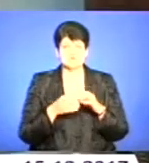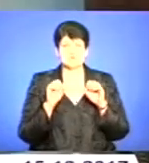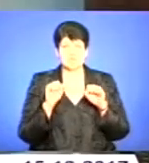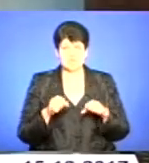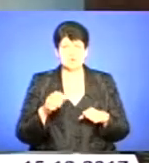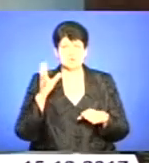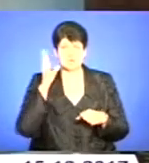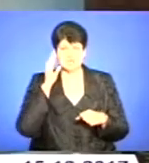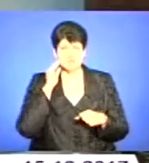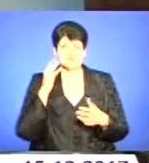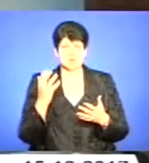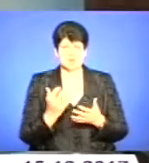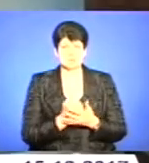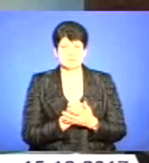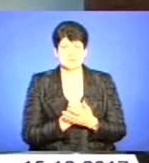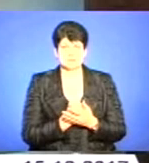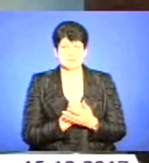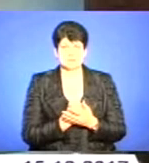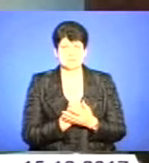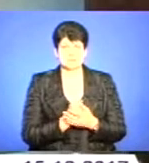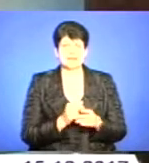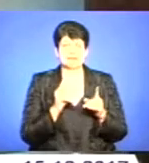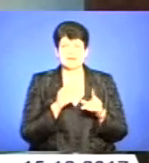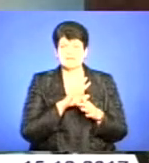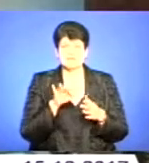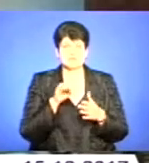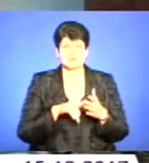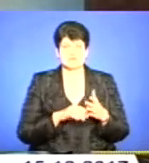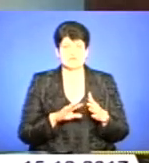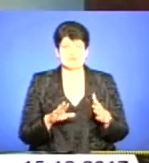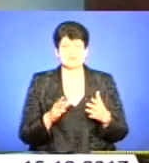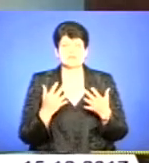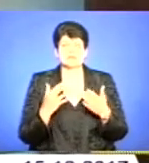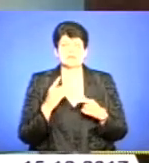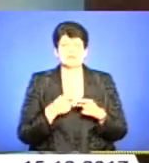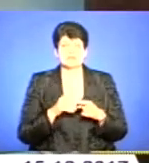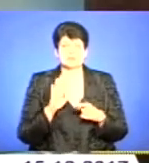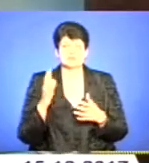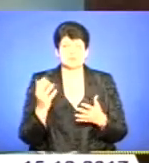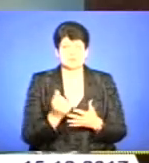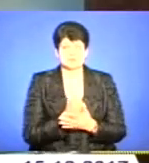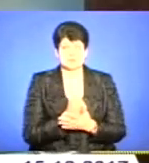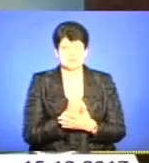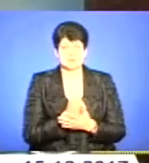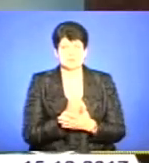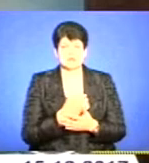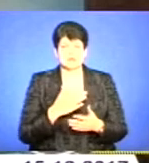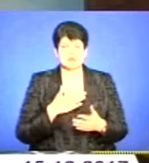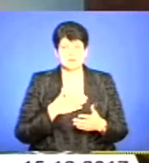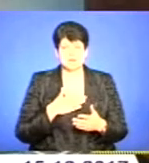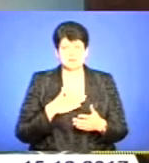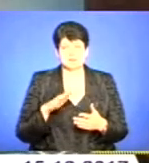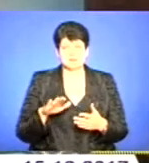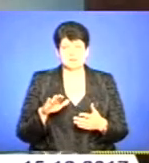дуже успішним. Ми, напевно, навіть не сподівалися, що він настільки буде успішний. Мій підопічний Василь